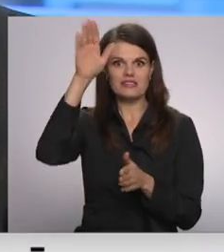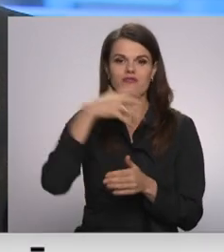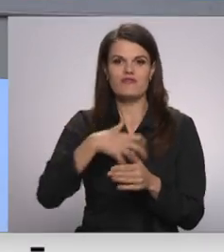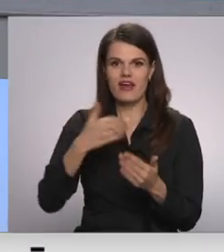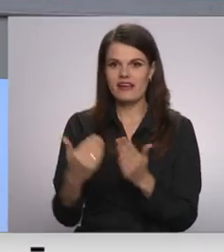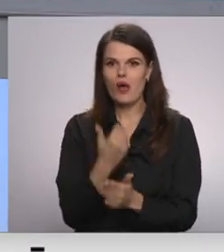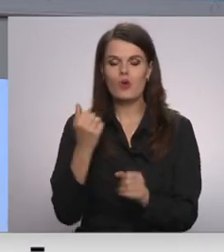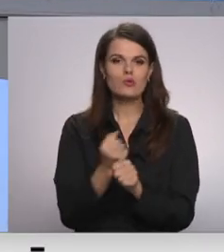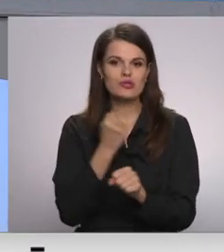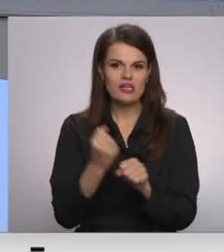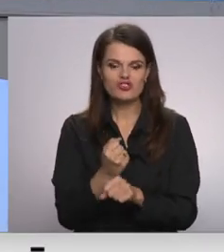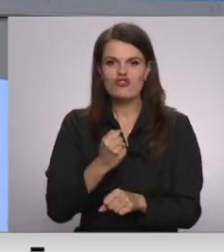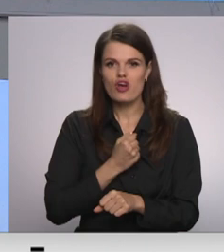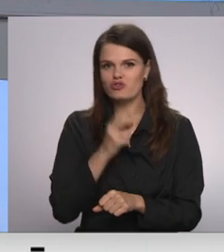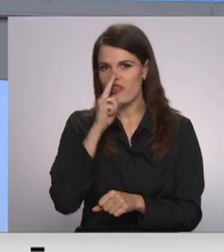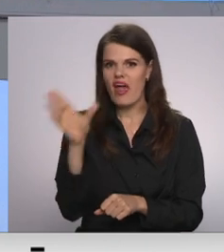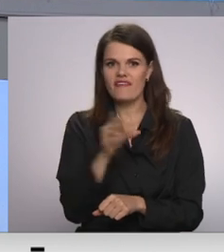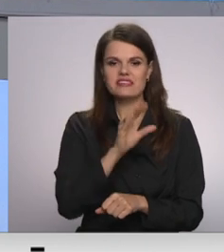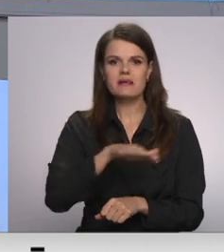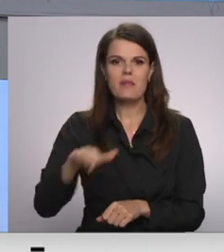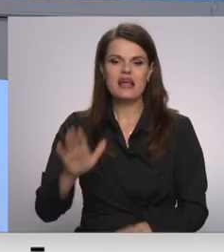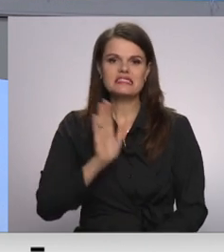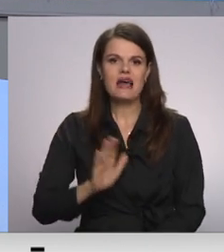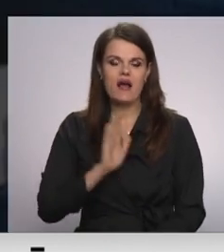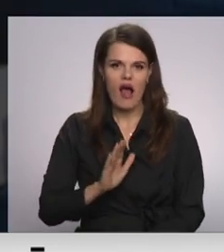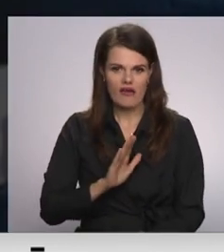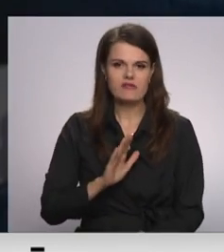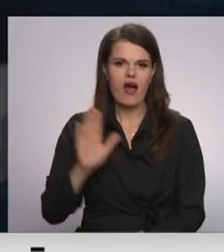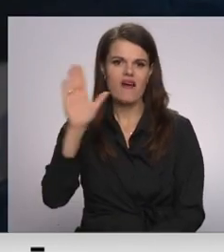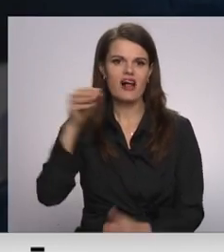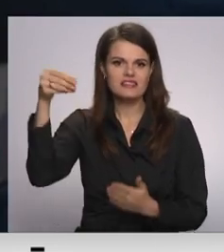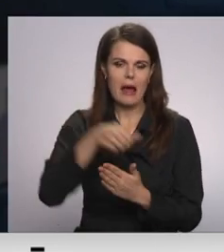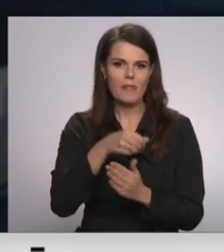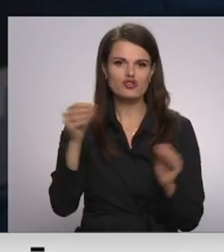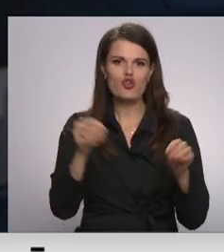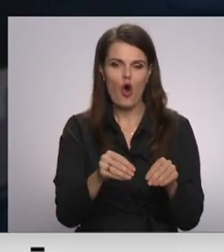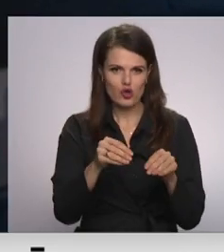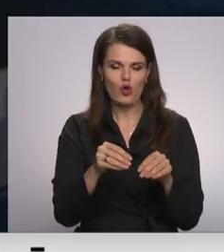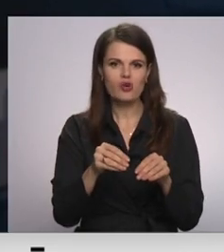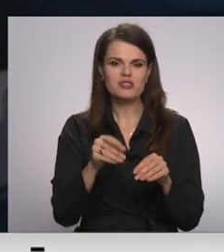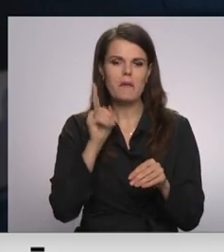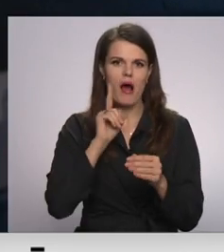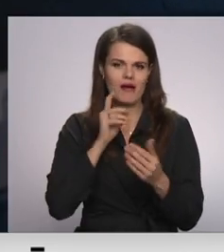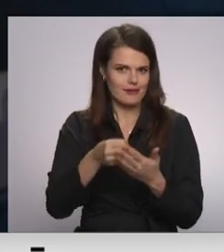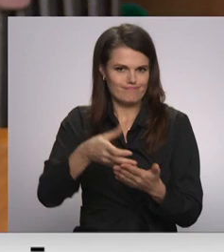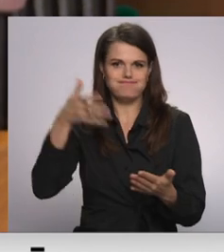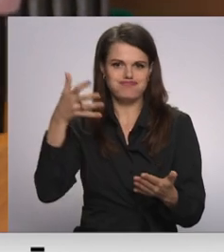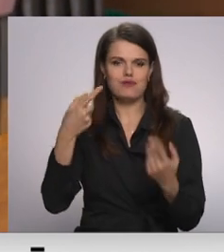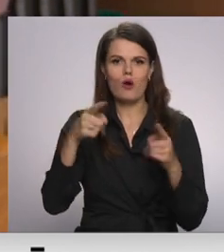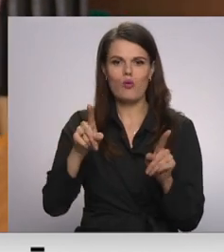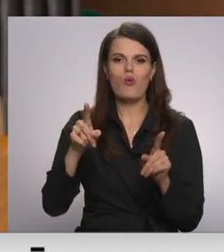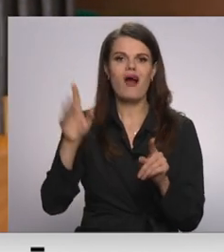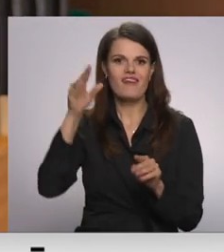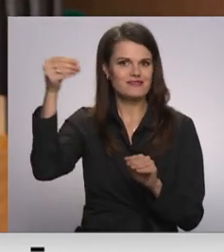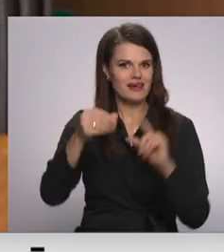jātais jauna. Diemžēl ne visi bērni sagaida valsts apmaksātās ortozes. Pagaidām tās izmaksā krietni vairāk par summu, ko kompensē